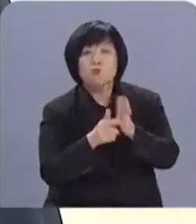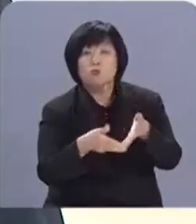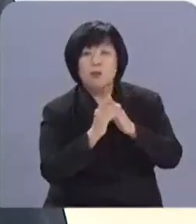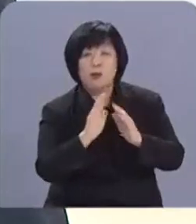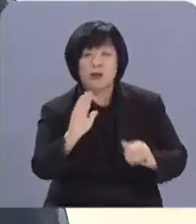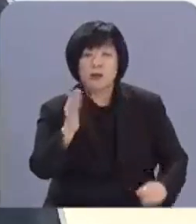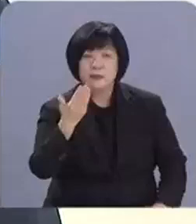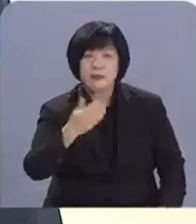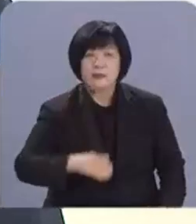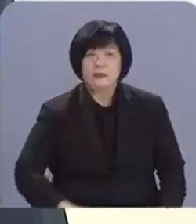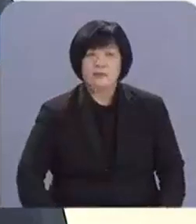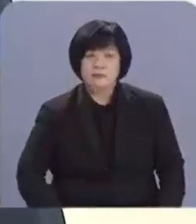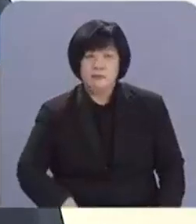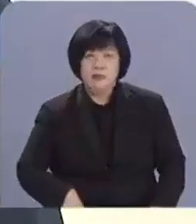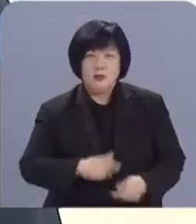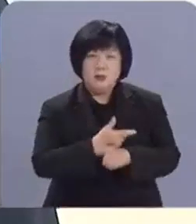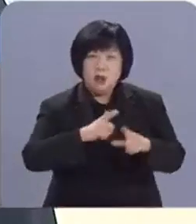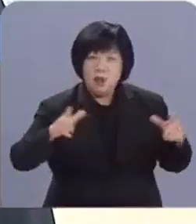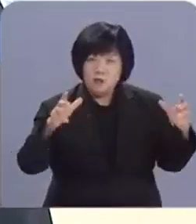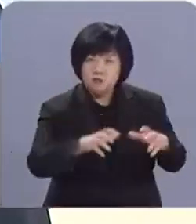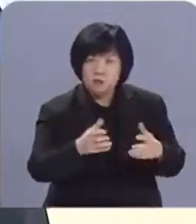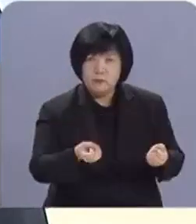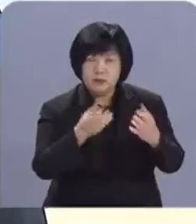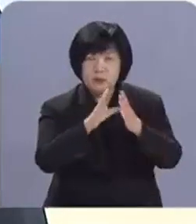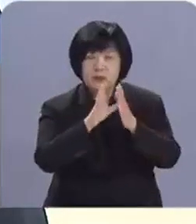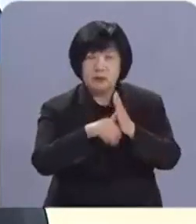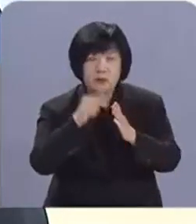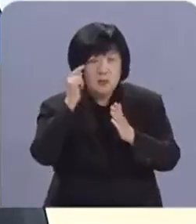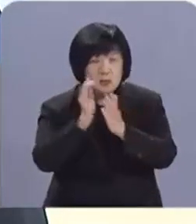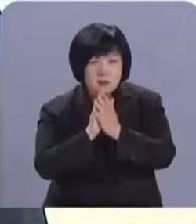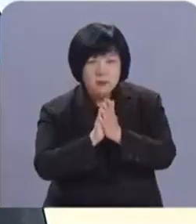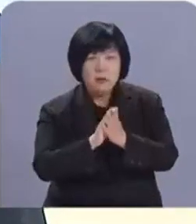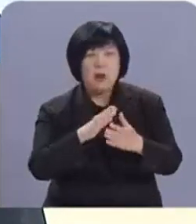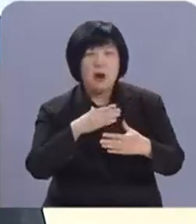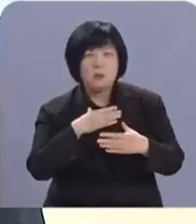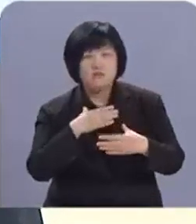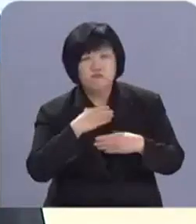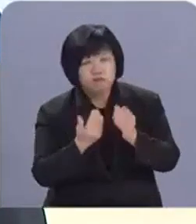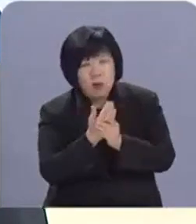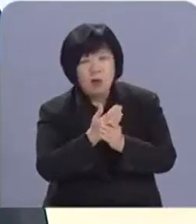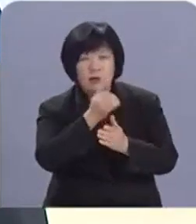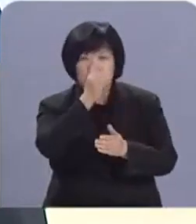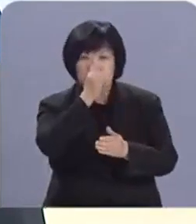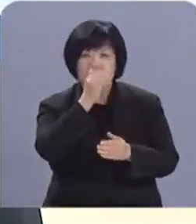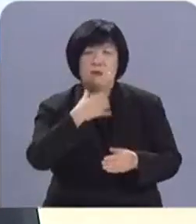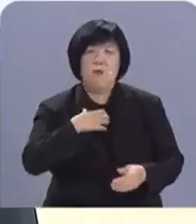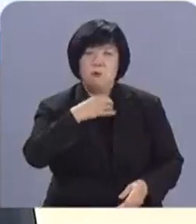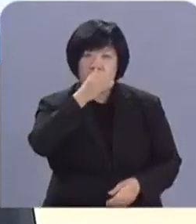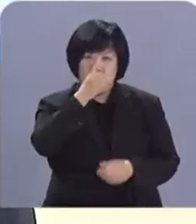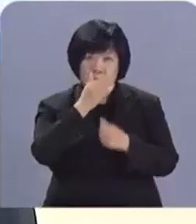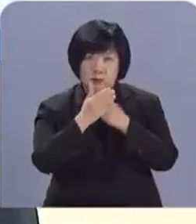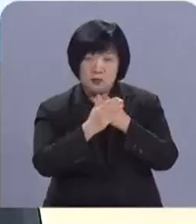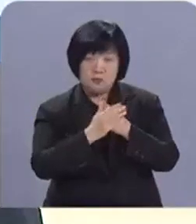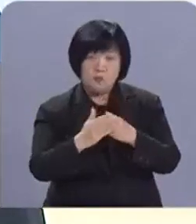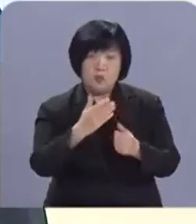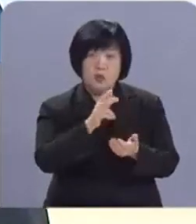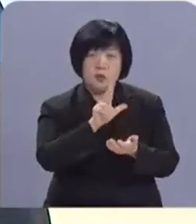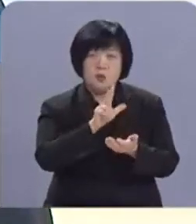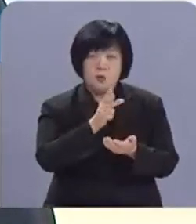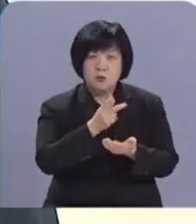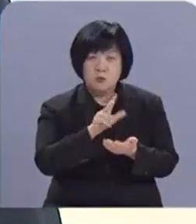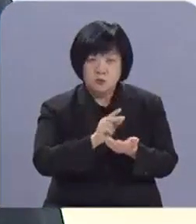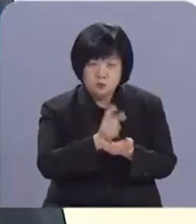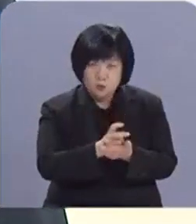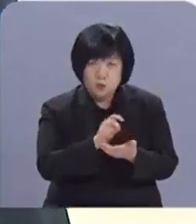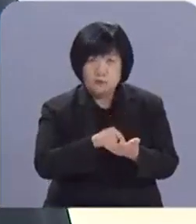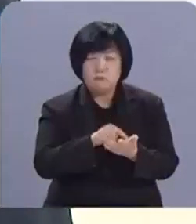다중운집 행사에서 자발적인 행사로 인해서 안전사고 발생할 수 있는 우려가 있습니다. 그래서 이 조례가 이제 부산